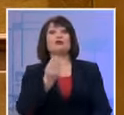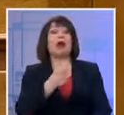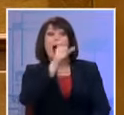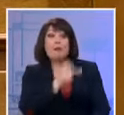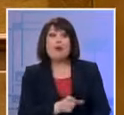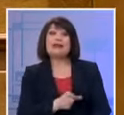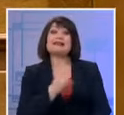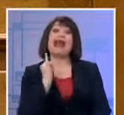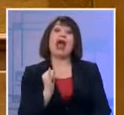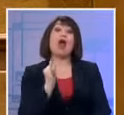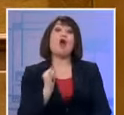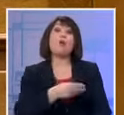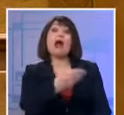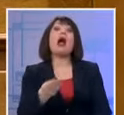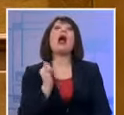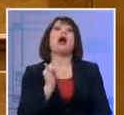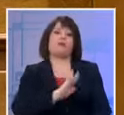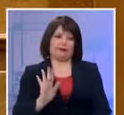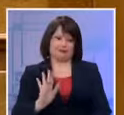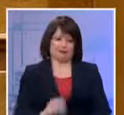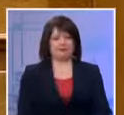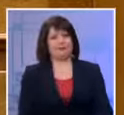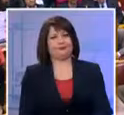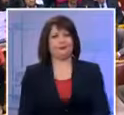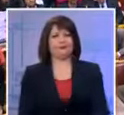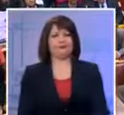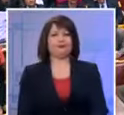εσείς ακόμα δεν έχετε δώσει.